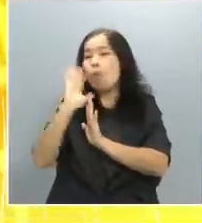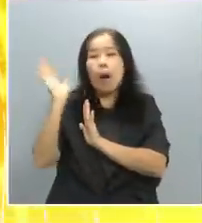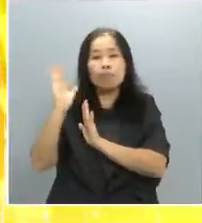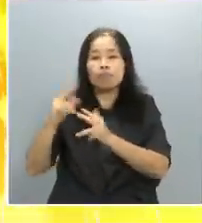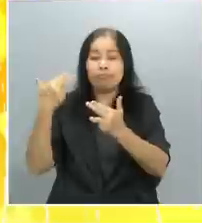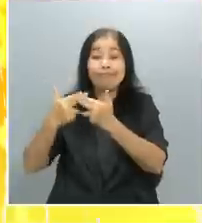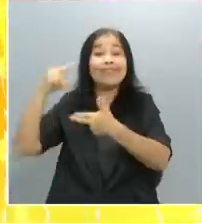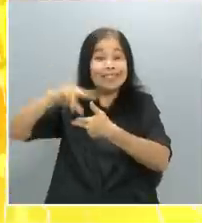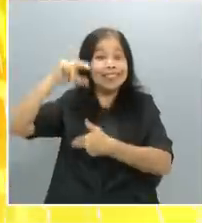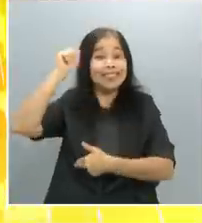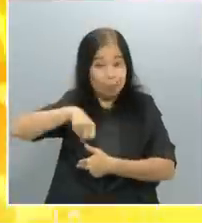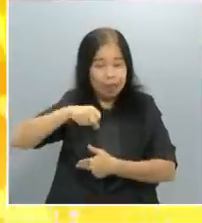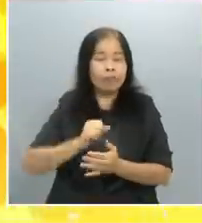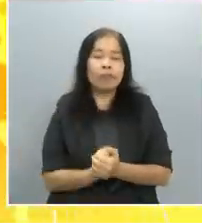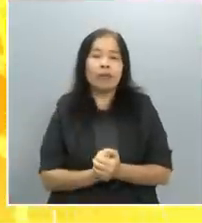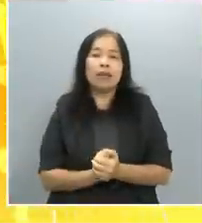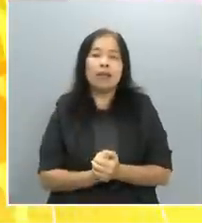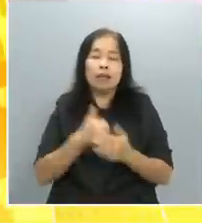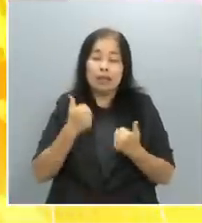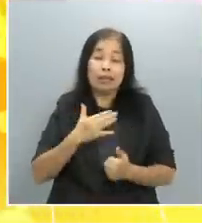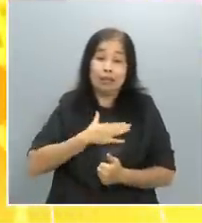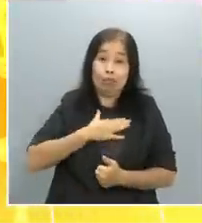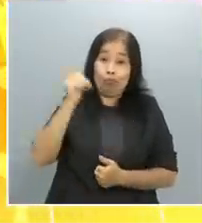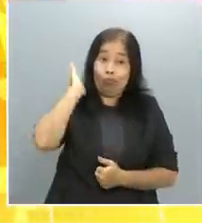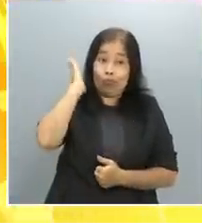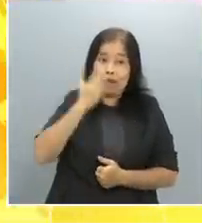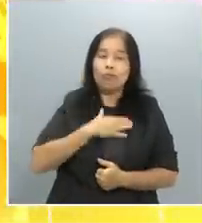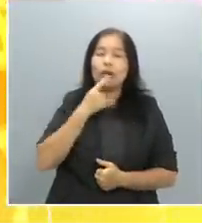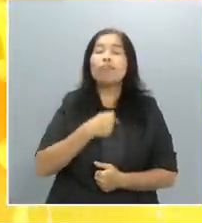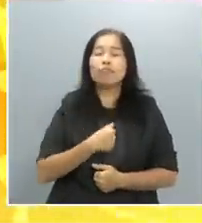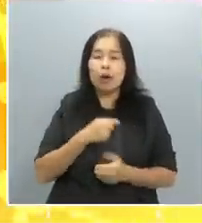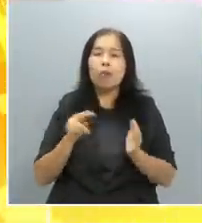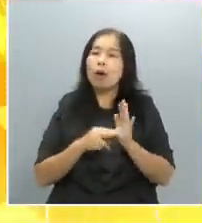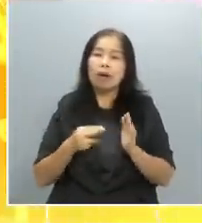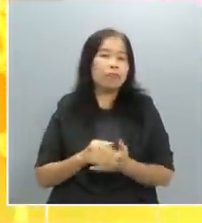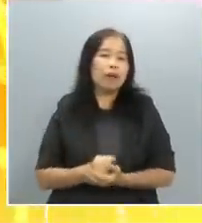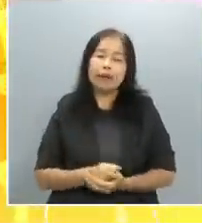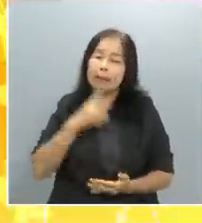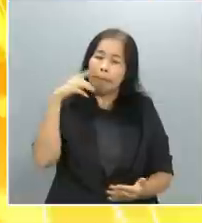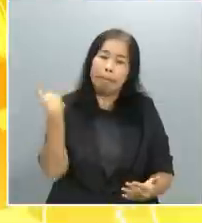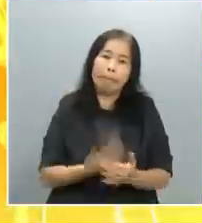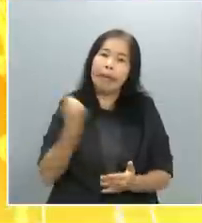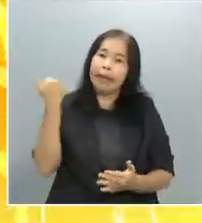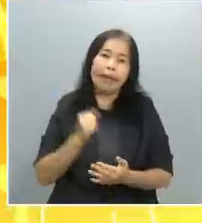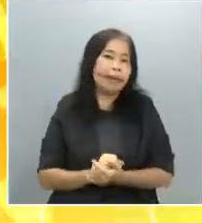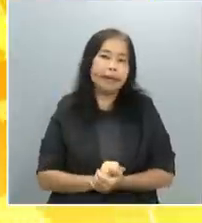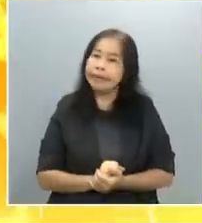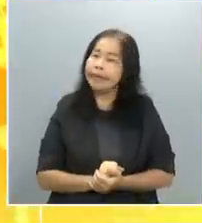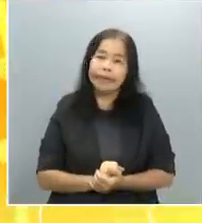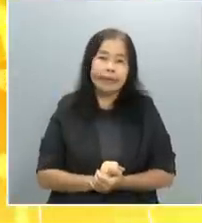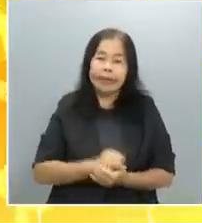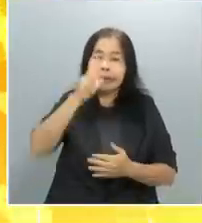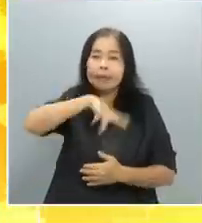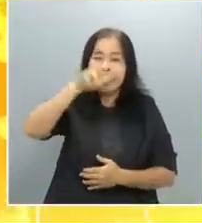องลุงเมื่อวานนี้คุณภูมิธรรมบอกเป็นต้นทุนราคาแพงที่พรรคเพื่อไทยจำเป็นต้องจ่ายเพรา